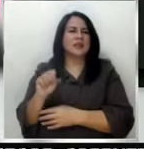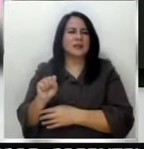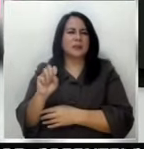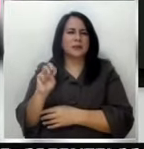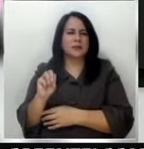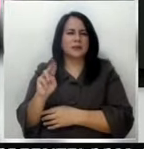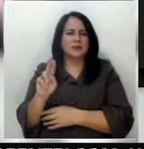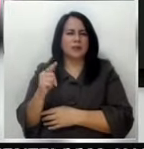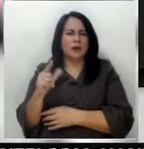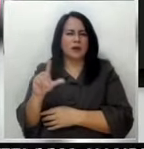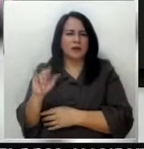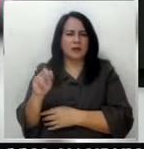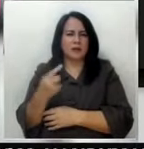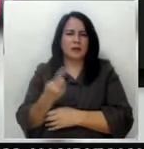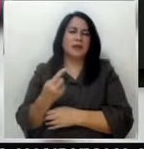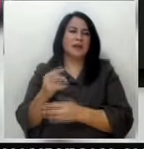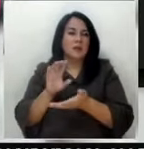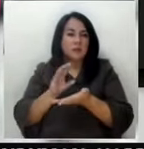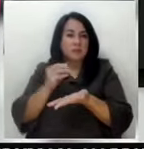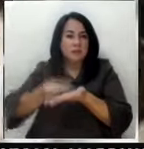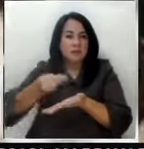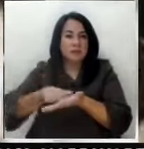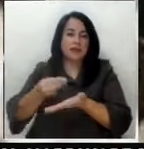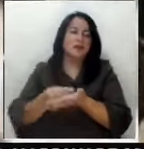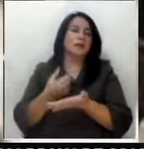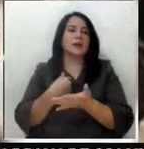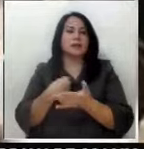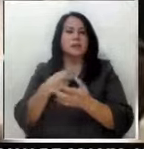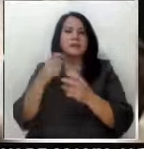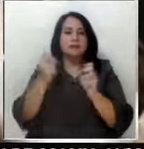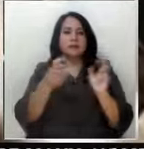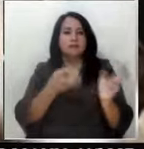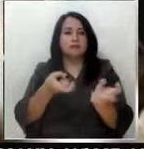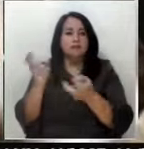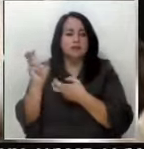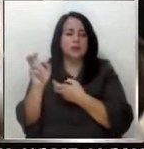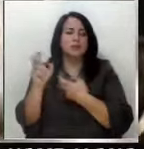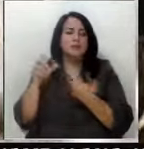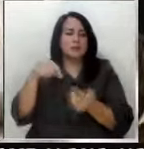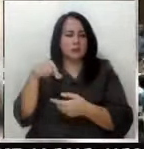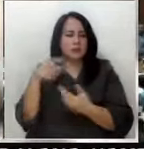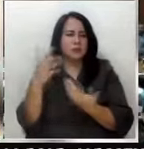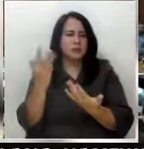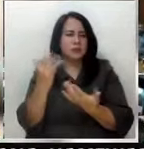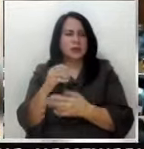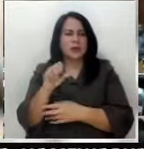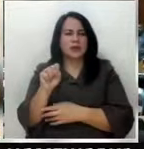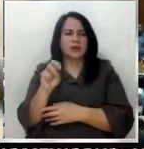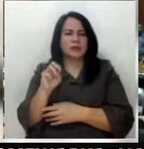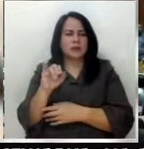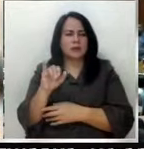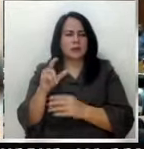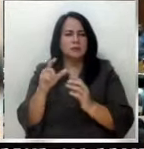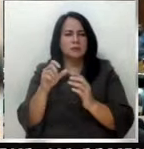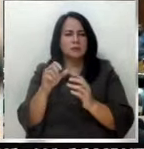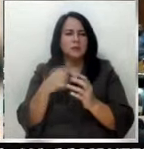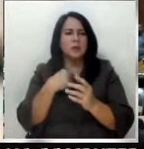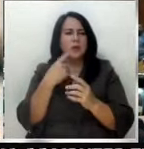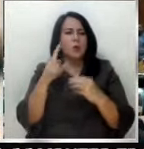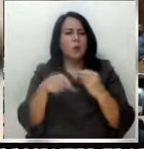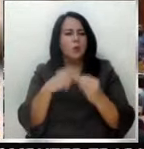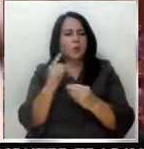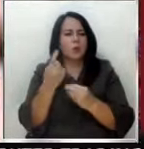must immediately extradite Kibuloy. Sagot ng legal officer ng SMNI, tungkol lang sa umunay fake news